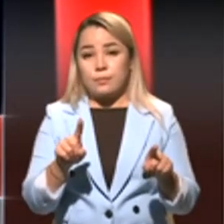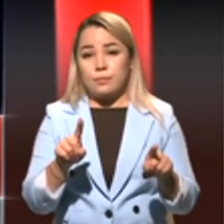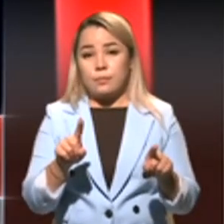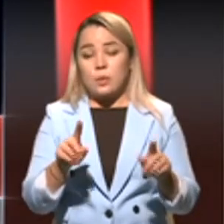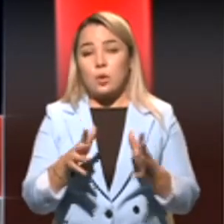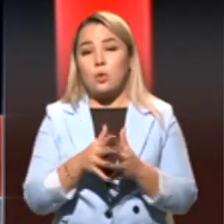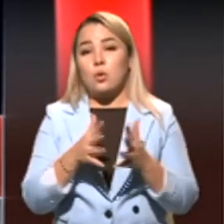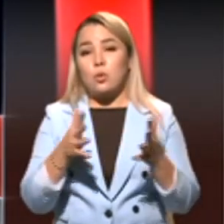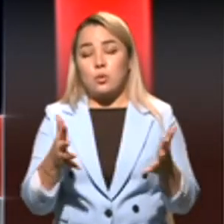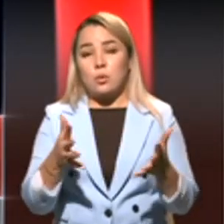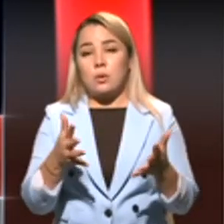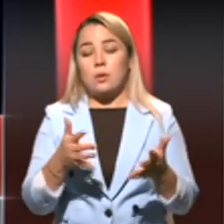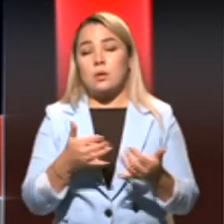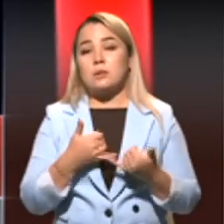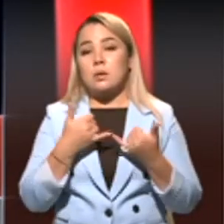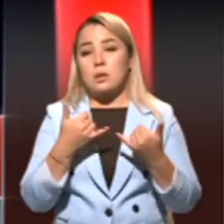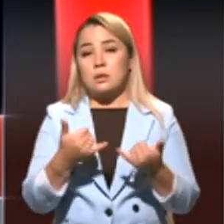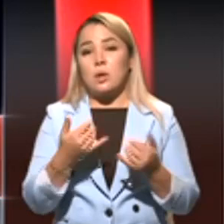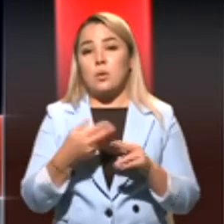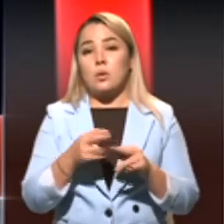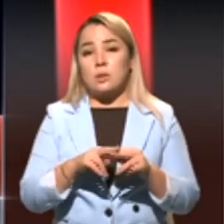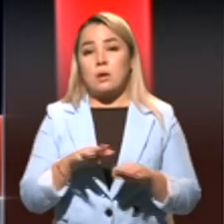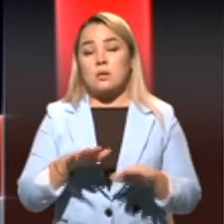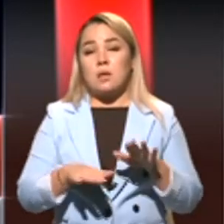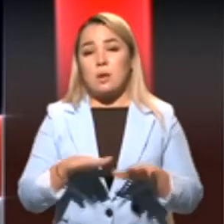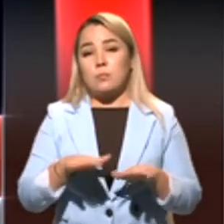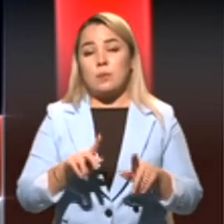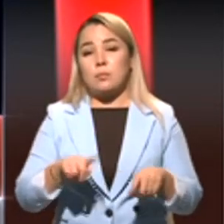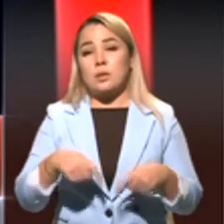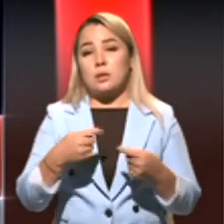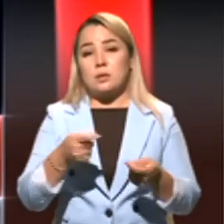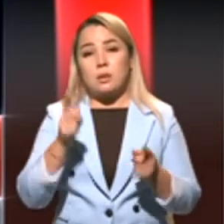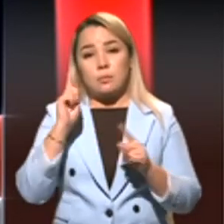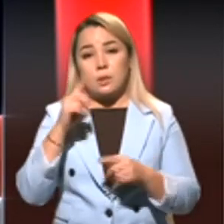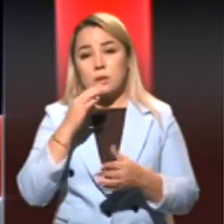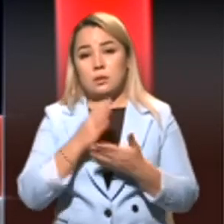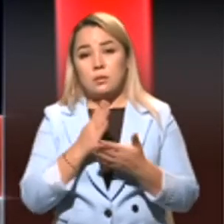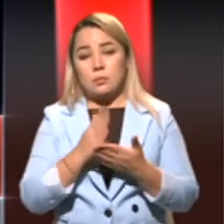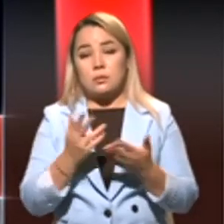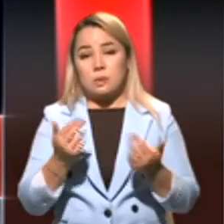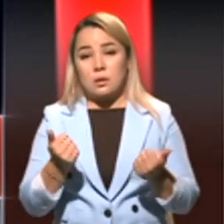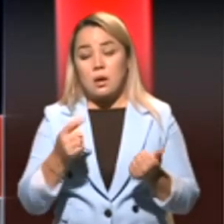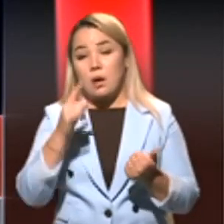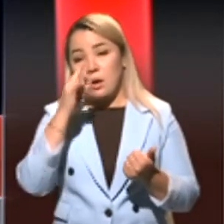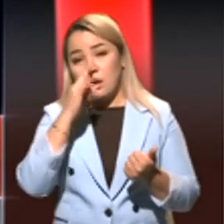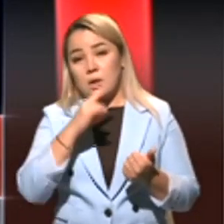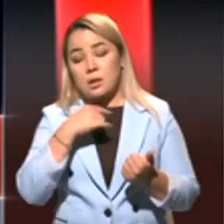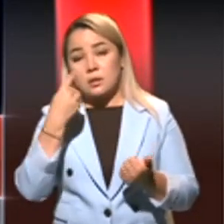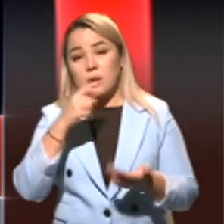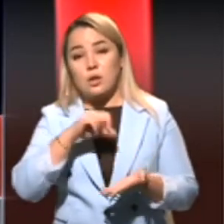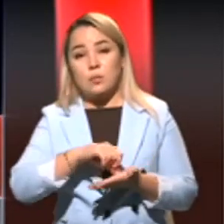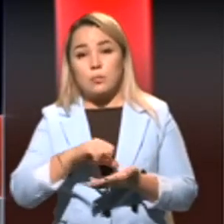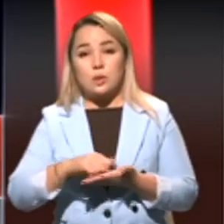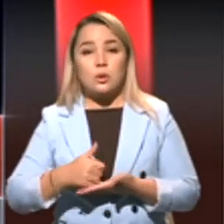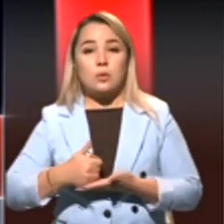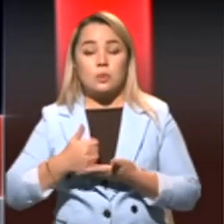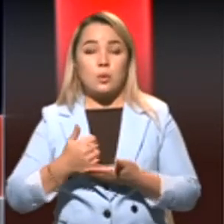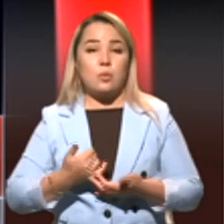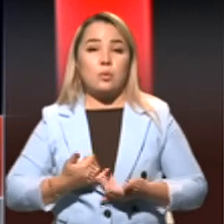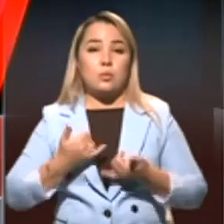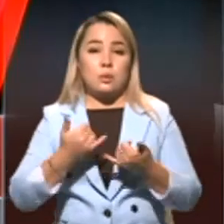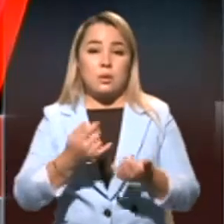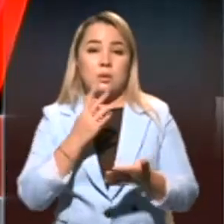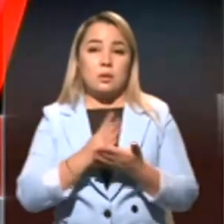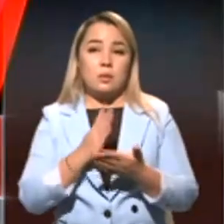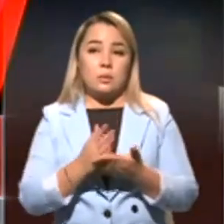кепілдік бермесе де үлкен зор бір салмақ беретіні анық. Солай емес пе? Қазақстан имиджінде көтереді. Имиджінде көтереді.